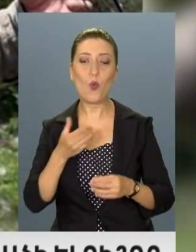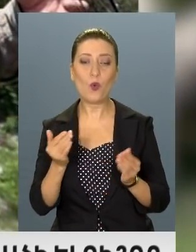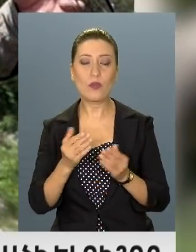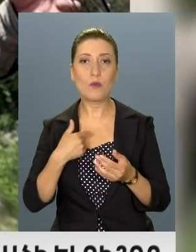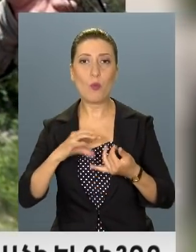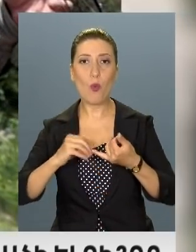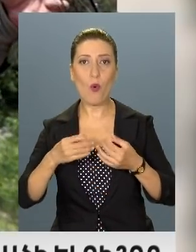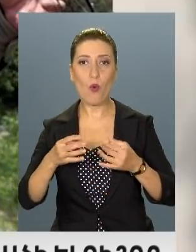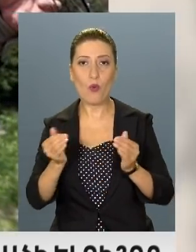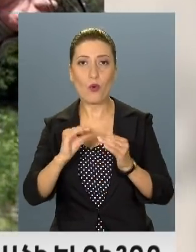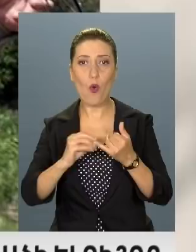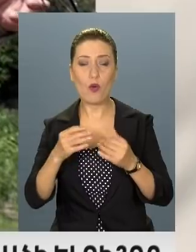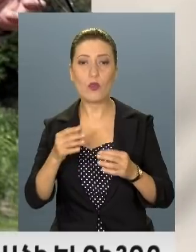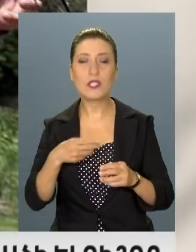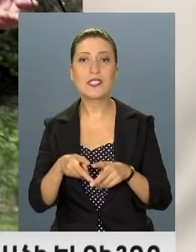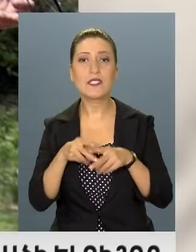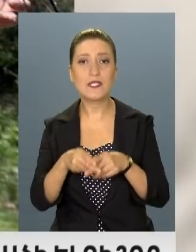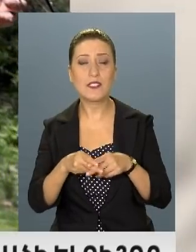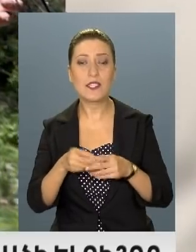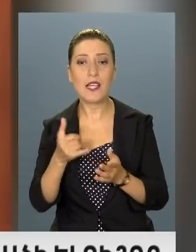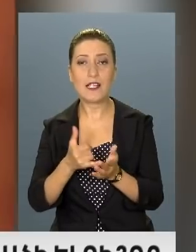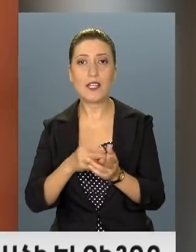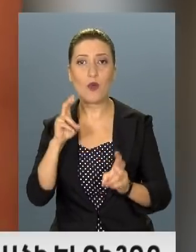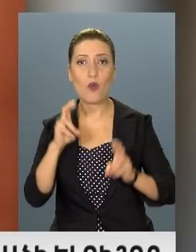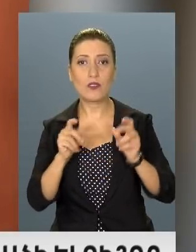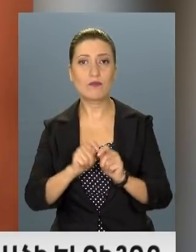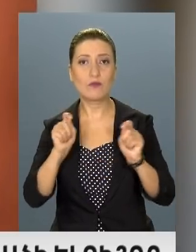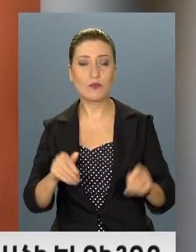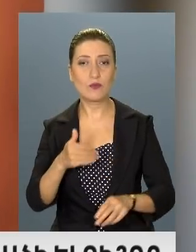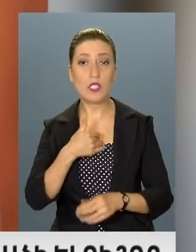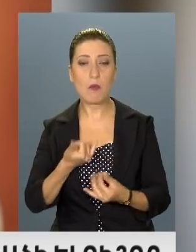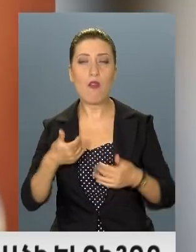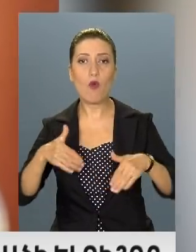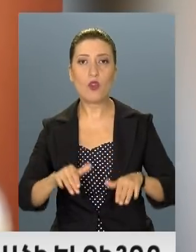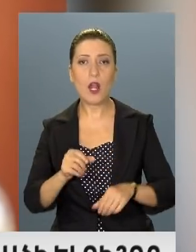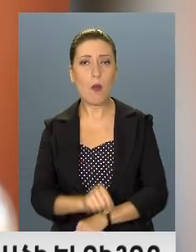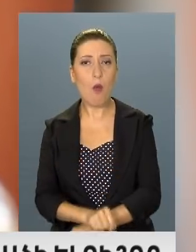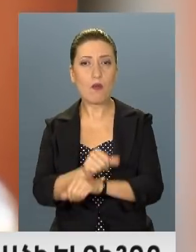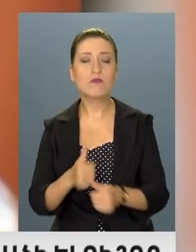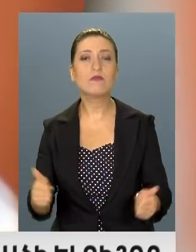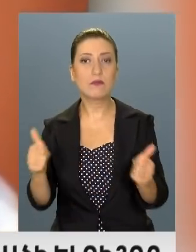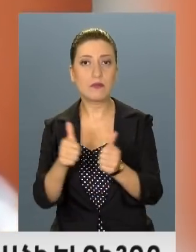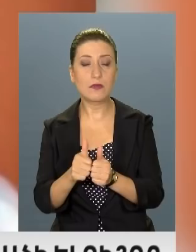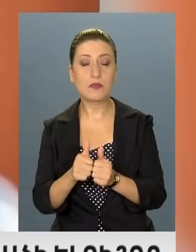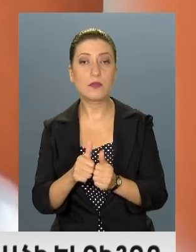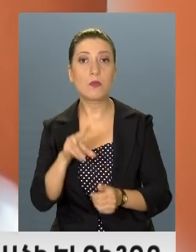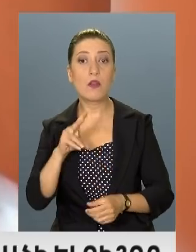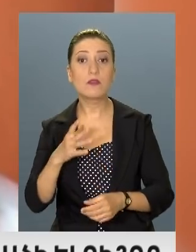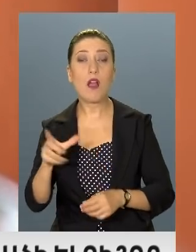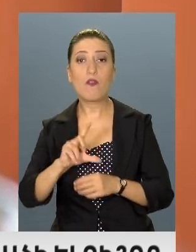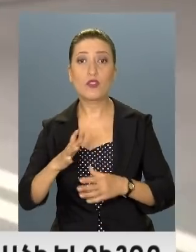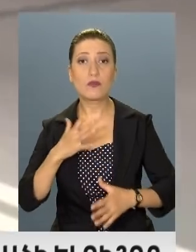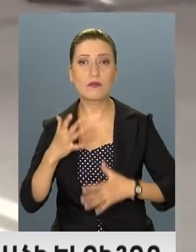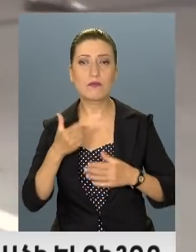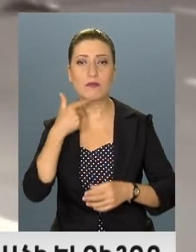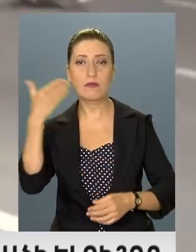կալվածքում ձիաբուծարան ու գինեգործարան է հիմնելու։ Հիմա որոշել է բաց չթողնել բողոքի ալիքը։ Մարկ Վելաշվիլին ամենաշատը ոգևորել